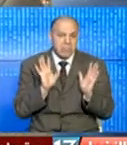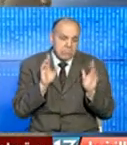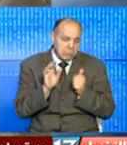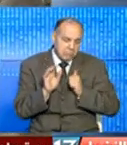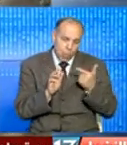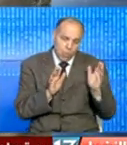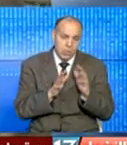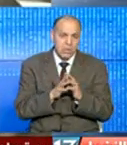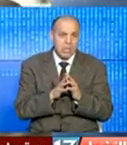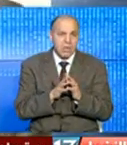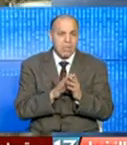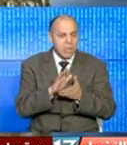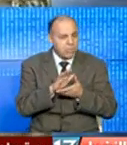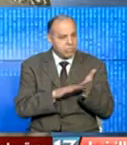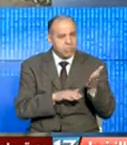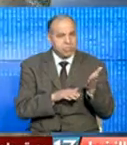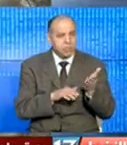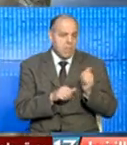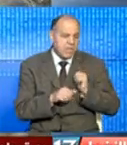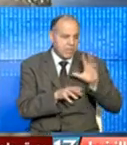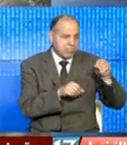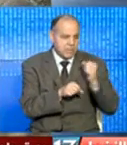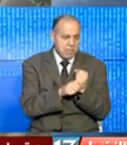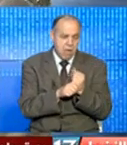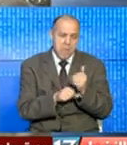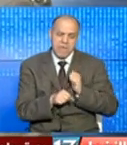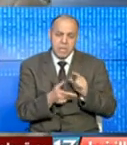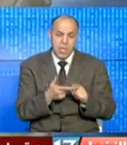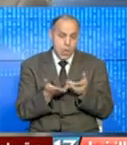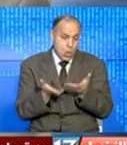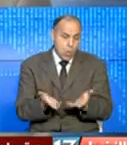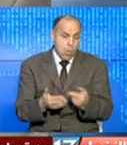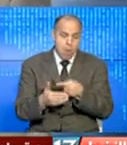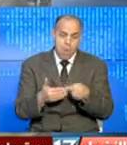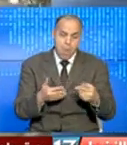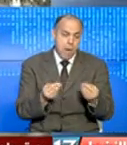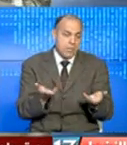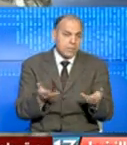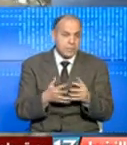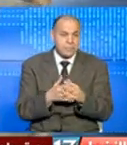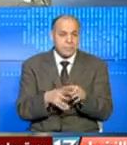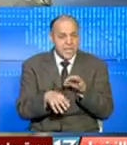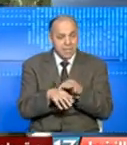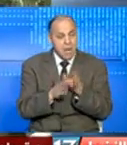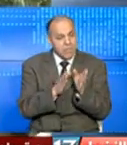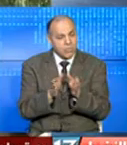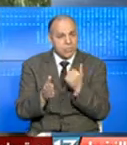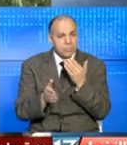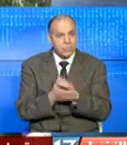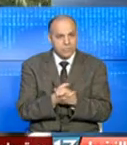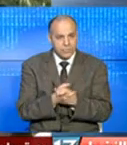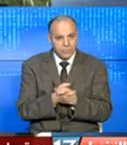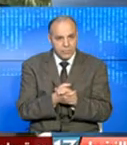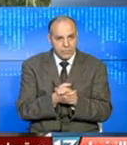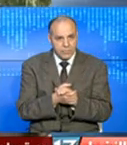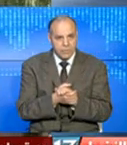تخصهم هما، فما شكون مشى يخدم على الحساب الخاص، فما شكون مشى للمصحة. اليوم نعانوا نقص كبير ياسر وخاصة في الأطباء الاختصاص. أكسيدون